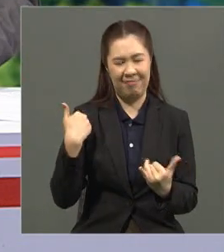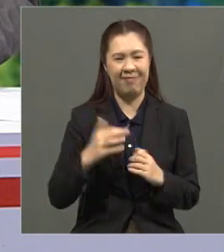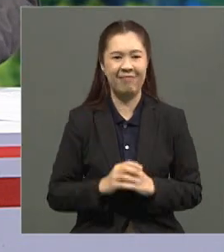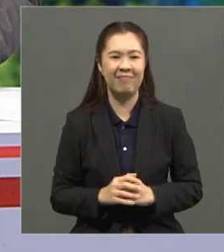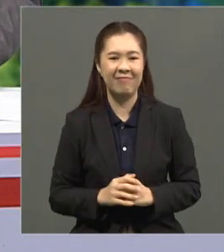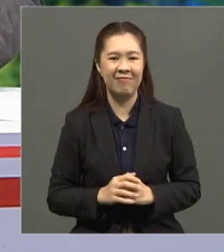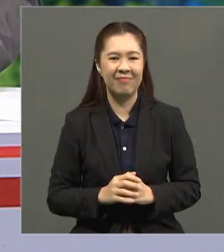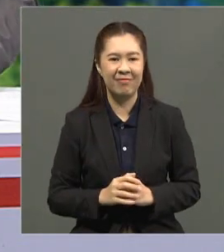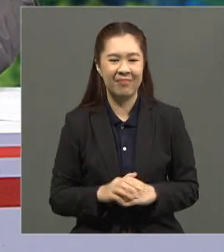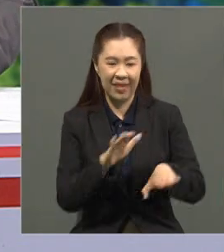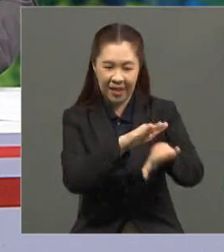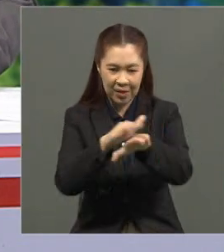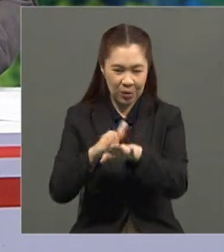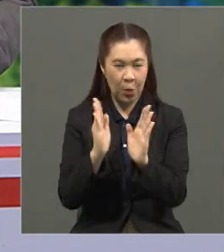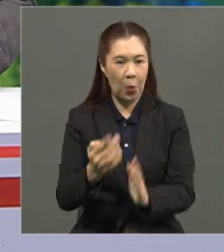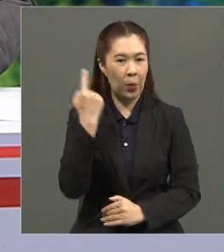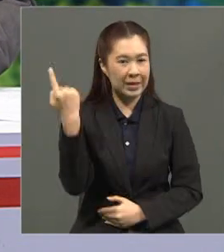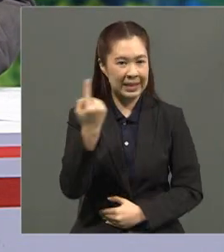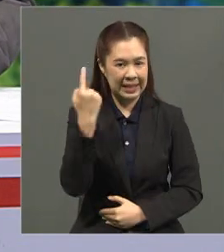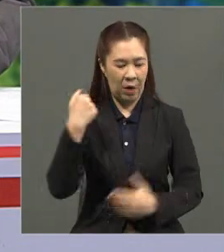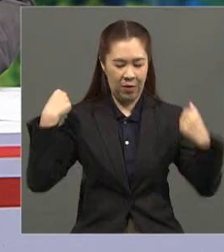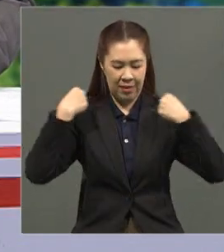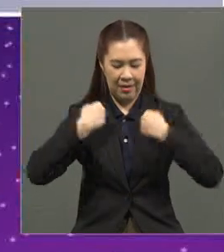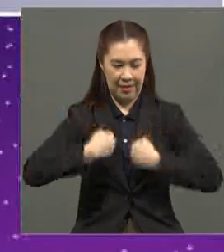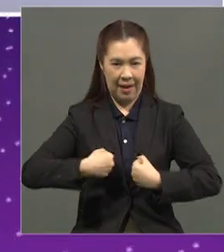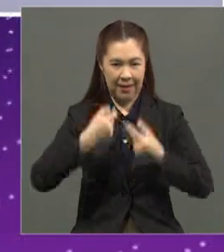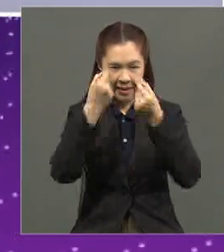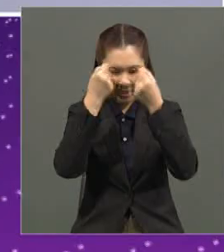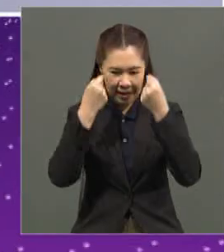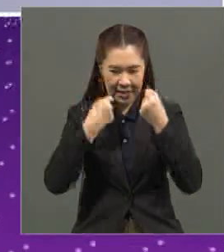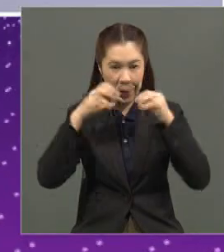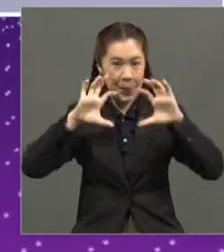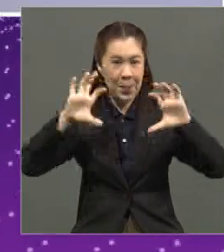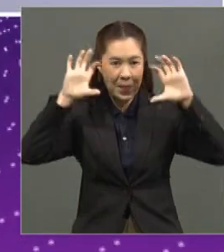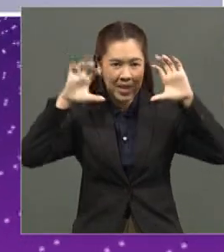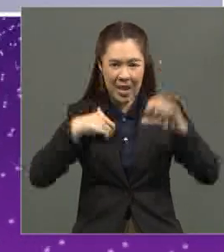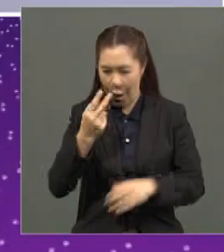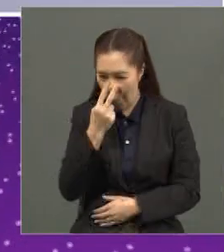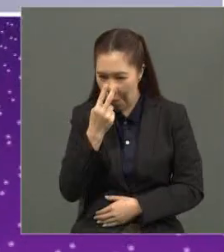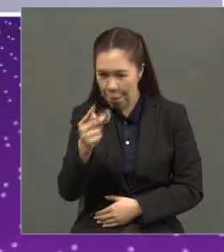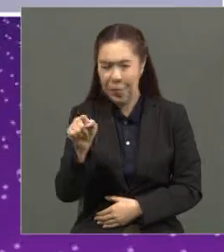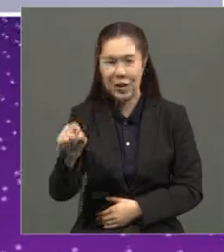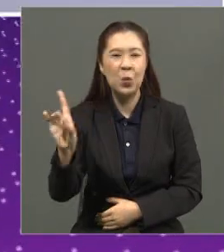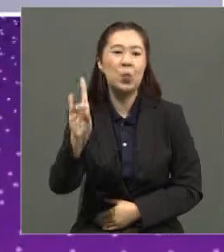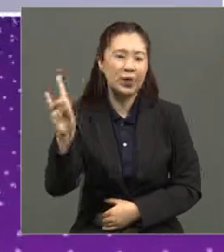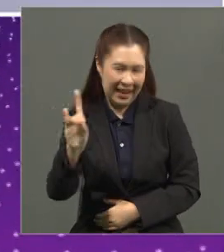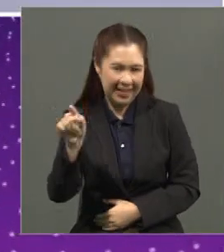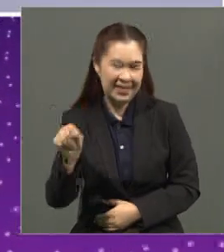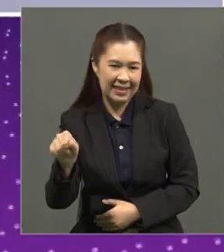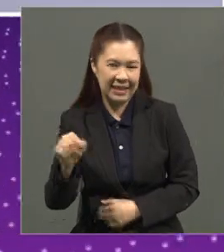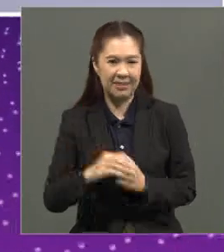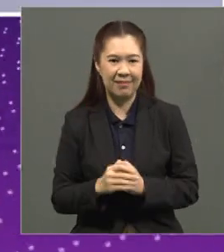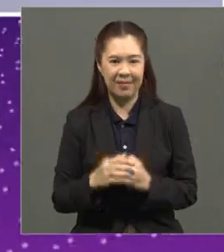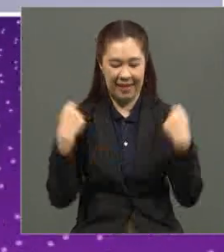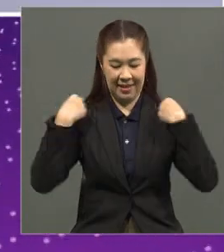คะเขาบอกว่าชวนนักท่องเที่ยวอ่ะแต่งผีแต่งผีแล้วมาดูน้องหมูเด้งนี่แหละค่ะเขาบอกว่าถ้าเกิดว่าแต่งผีมาเนี่ยก็จะได้รับ